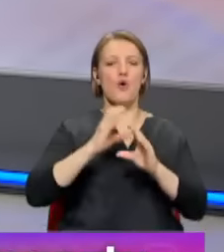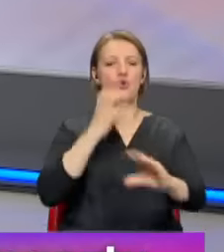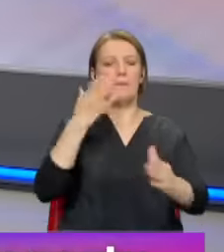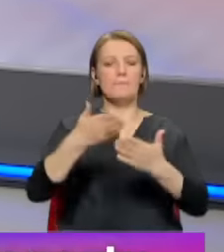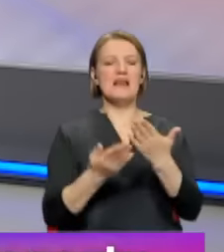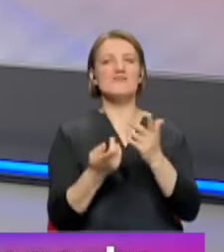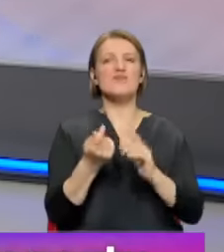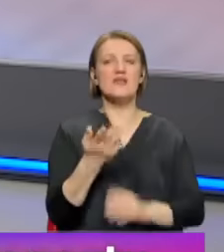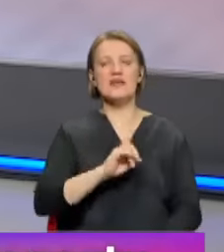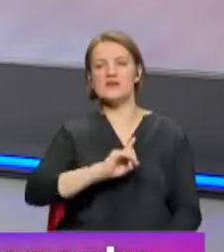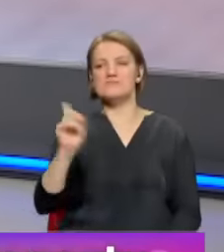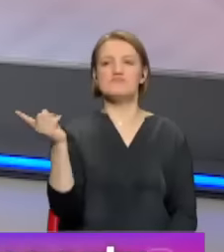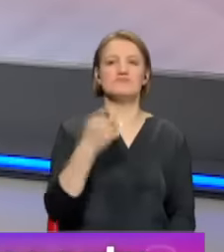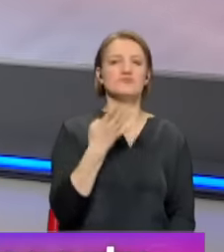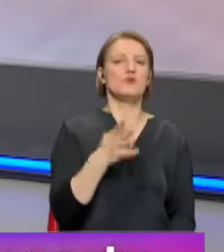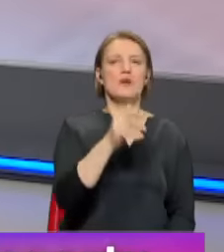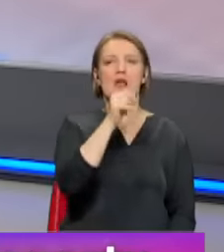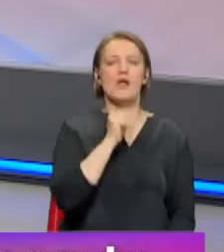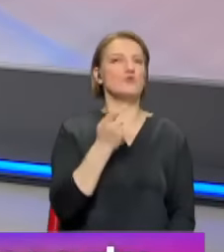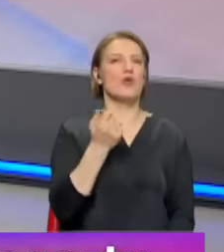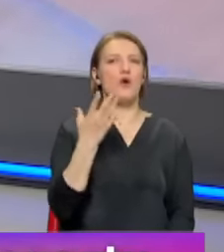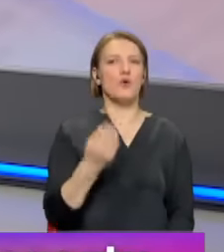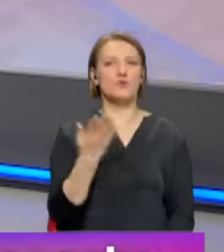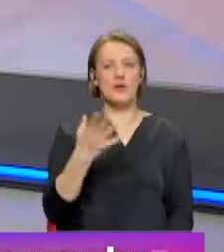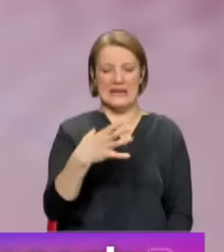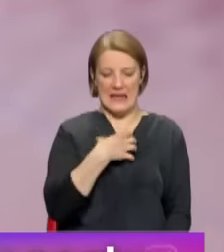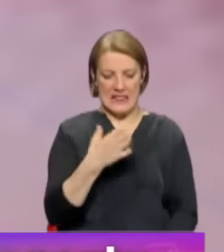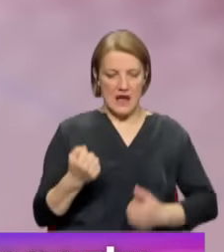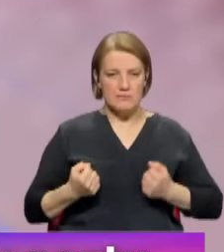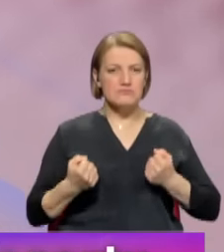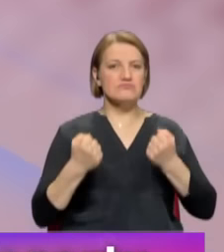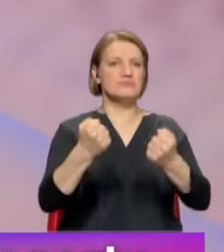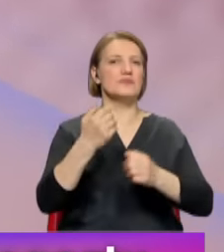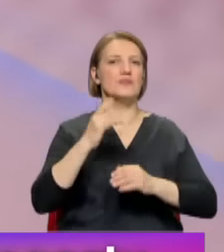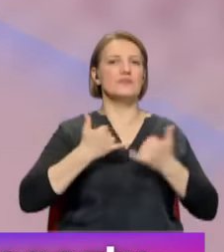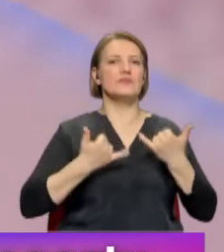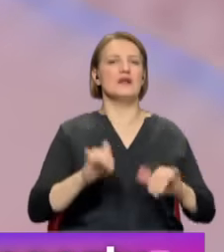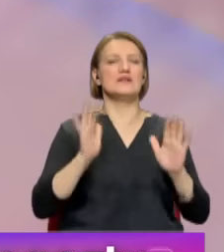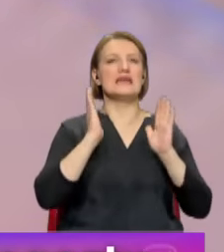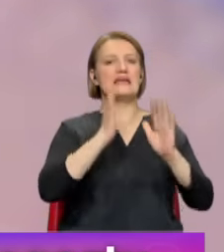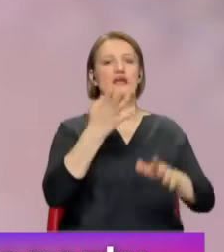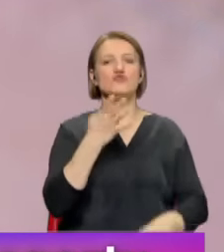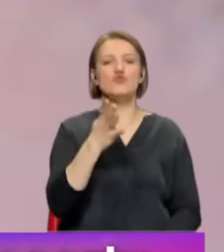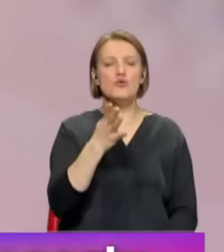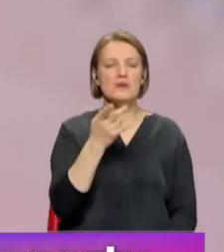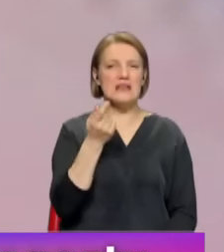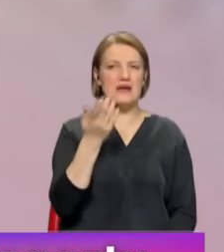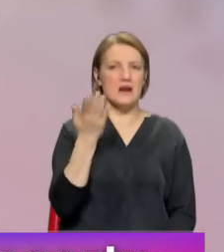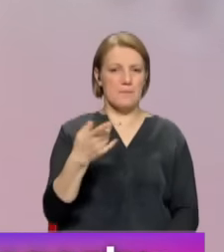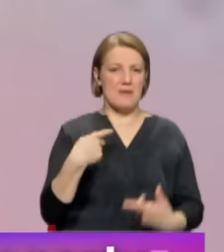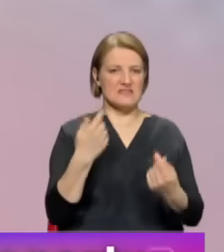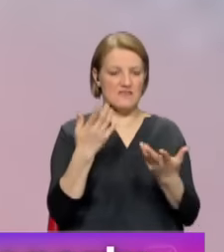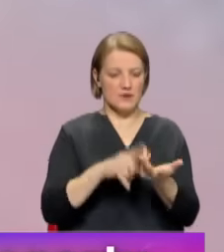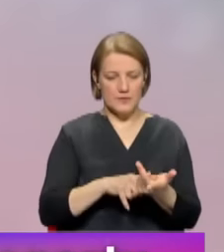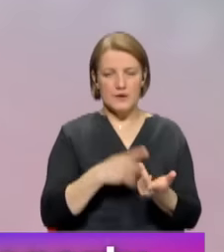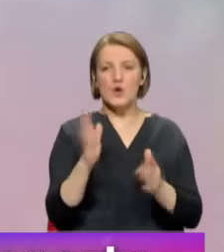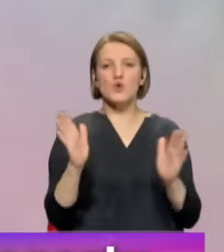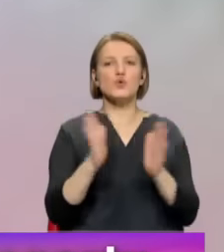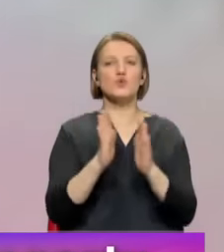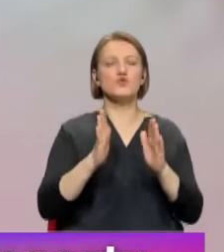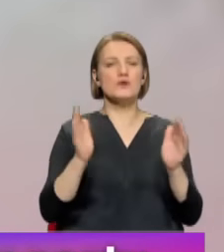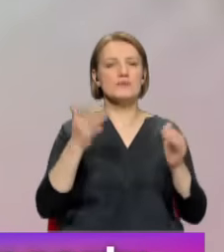fiyatları gidiş geliş 4600 liraya ulaştı. Kendi arabasıyla tatile giden 4000 lirayı gözden çıkarmak zorunda.